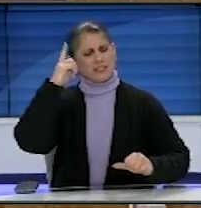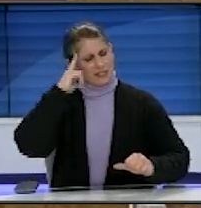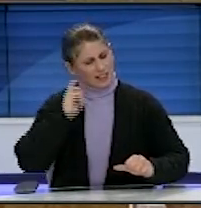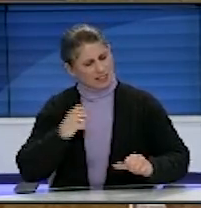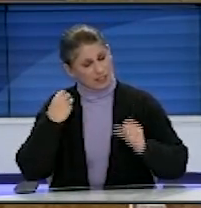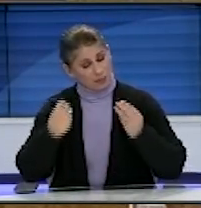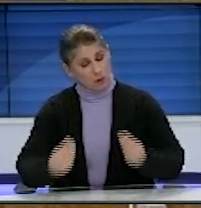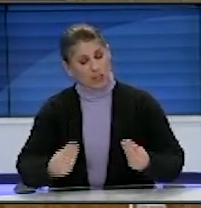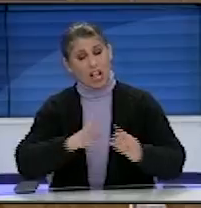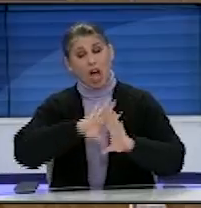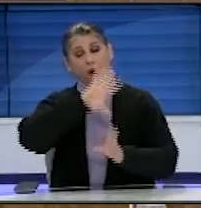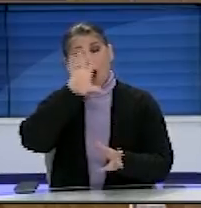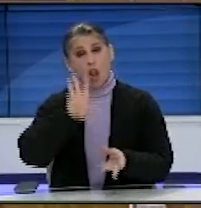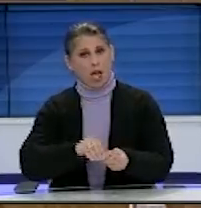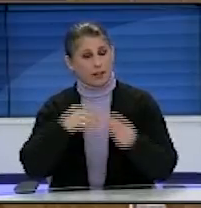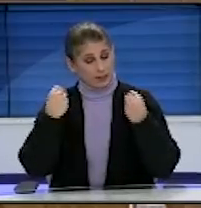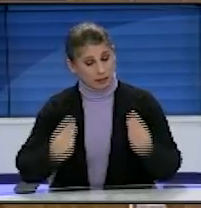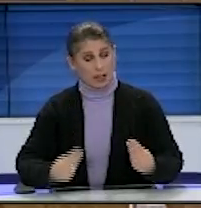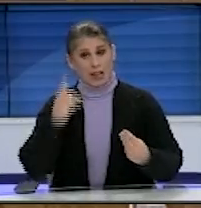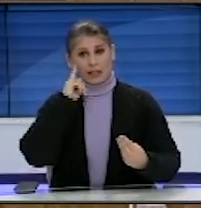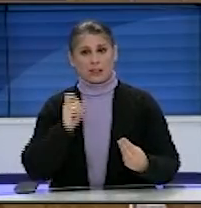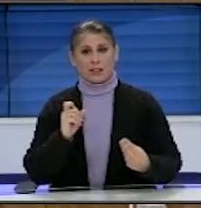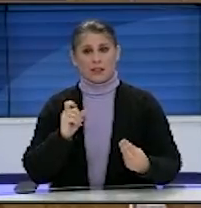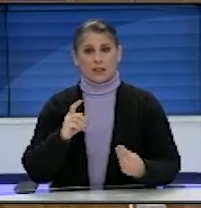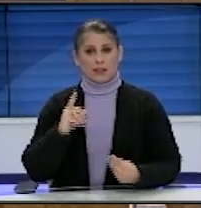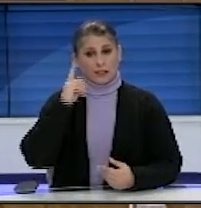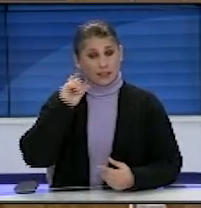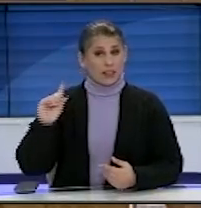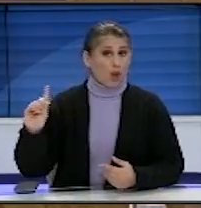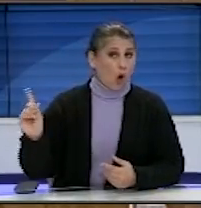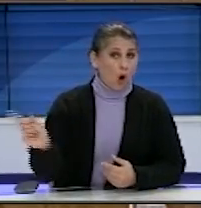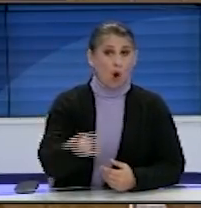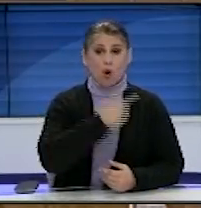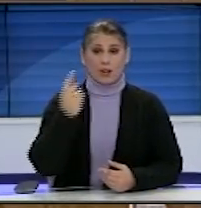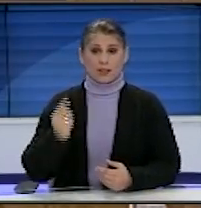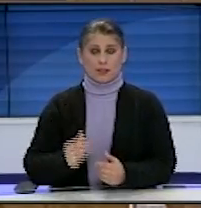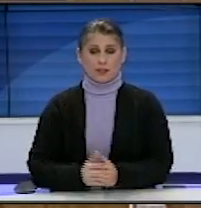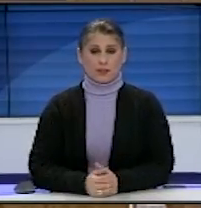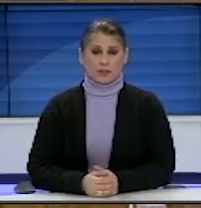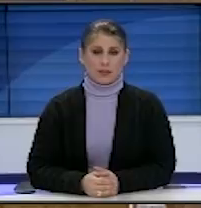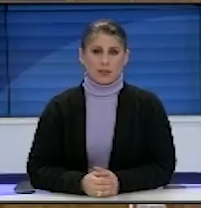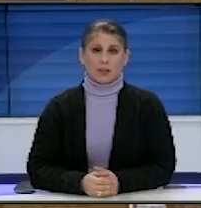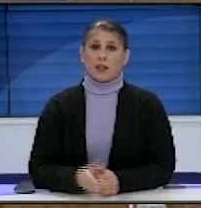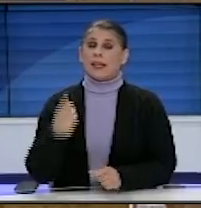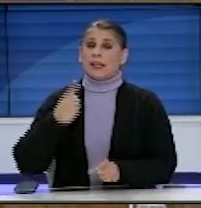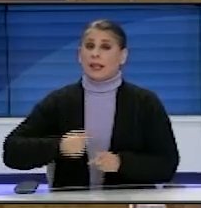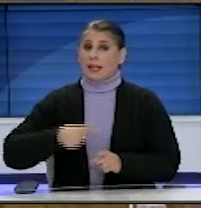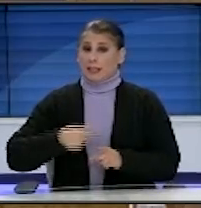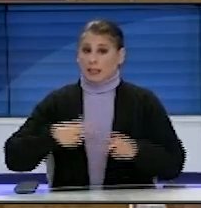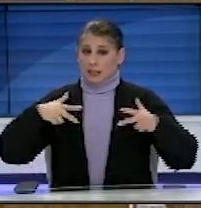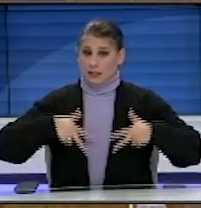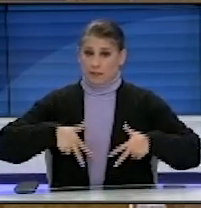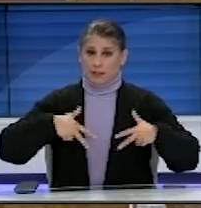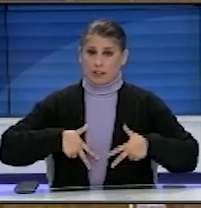ξέρετε όλα πολύ καλά. Και τα ξέρετε καλά γιατί όλες, μα όλες οι ελληνικές